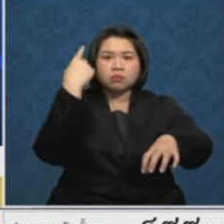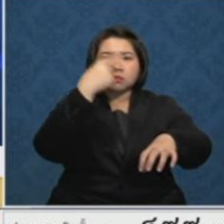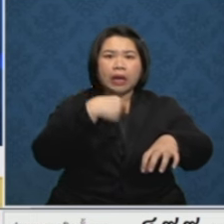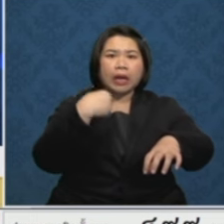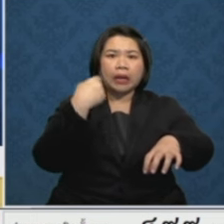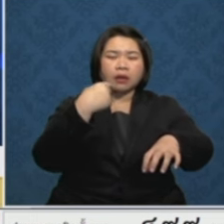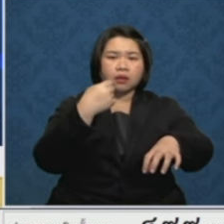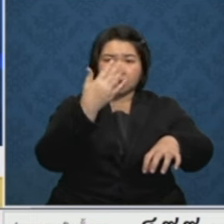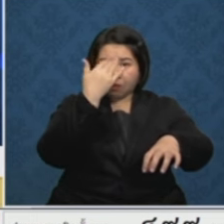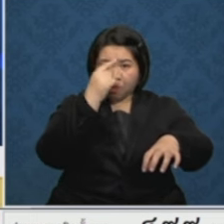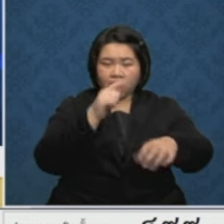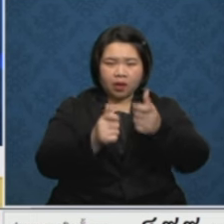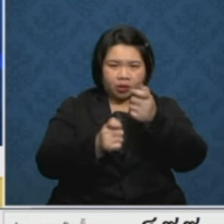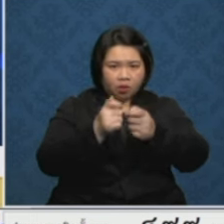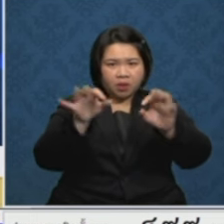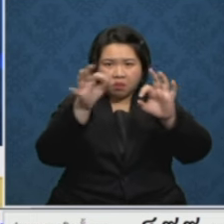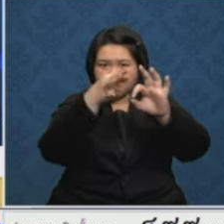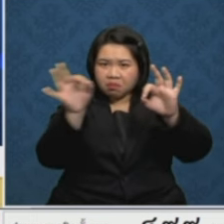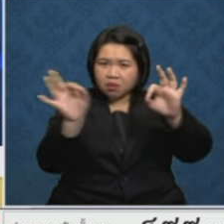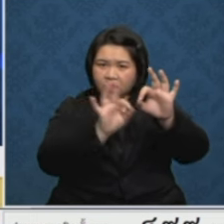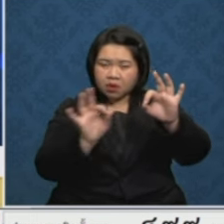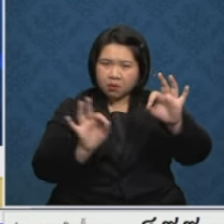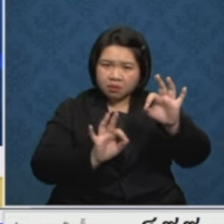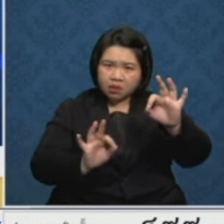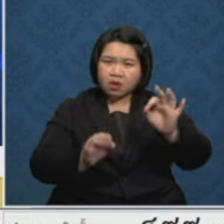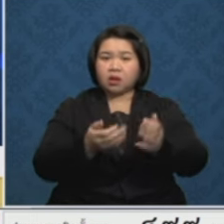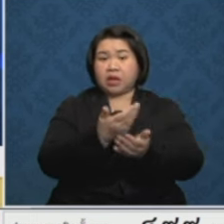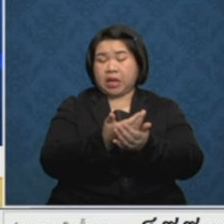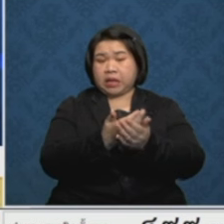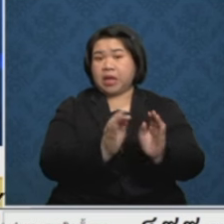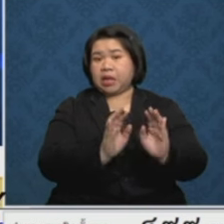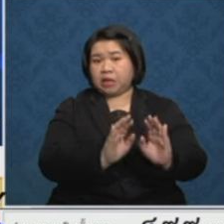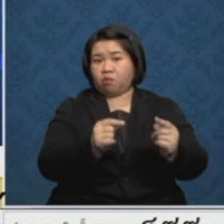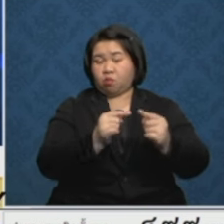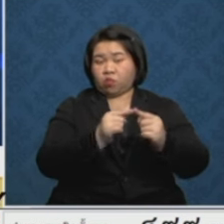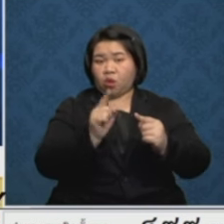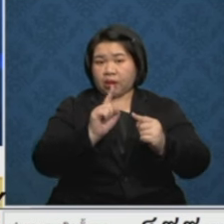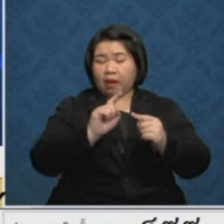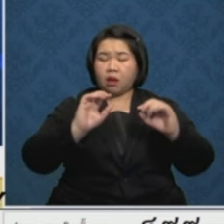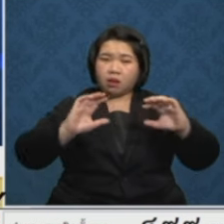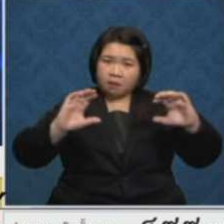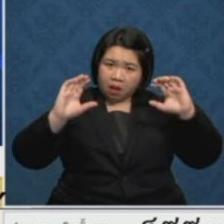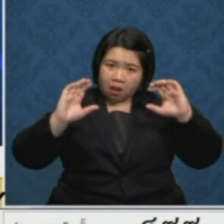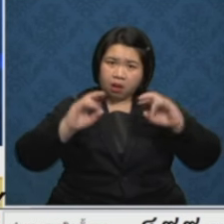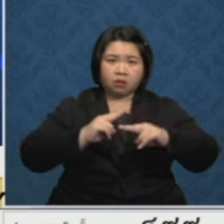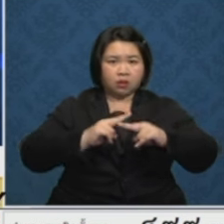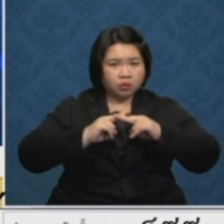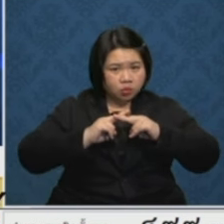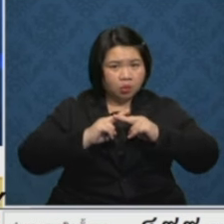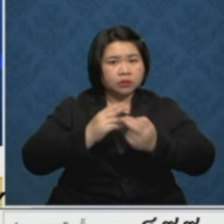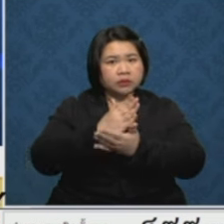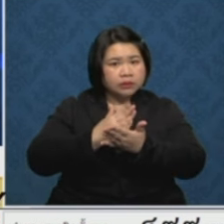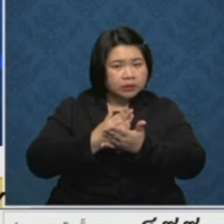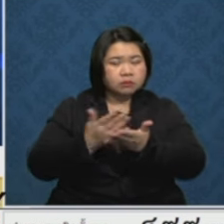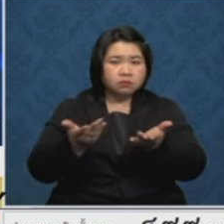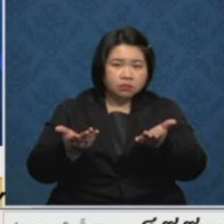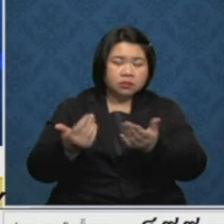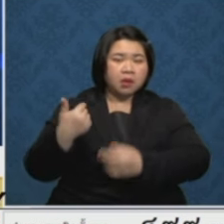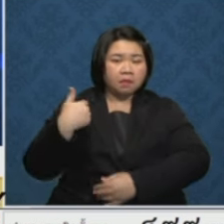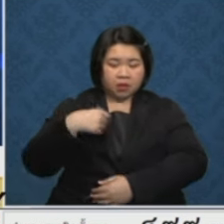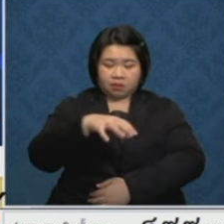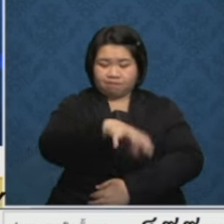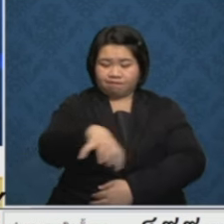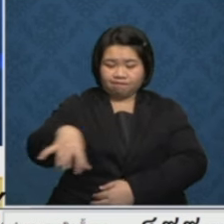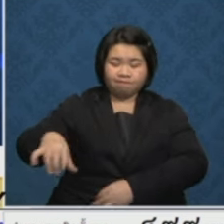ไว้นะคะว่าต้องเป็นค่าใช้จ่ายที่ต้องเตรียมไว้แก่ส่วนราชการและวิสาหกิจยังมีรัฐวิสาหกิจอยู่เลยนะคะและหน่วยงานของรัฐที่ได้รับมอบหม